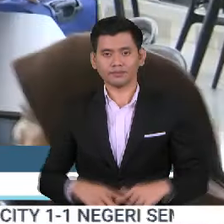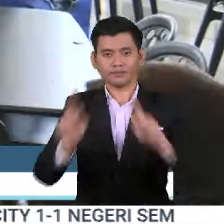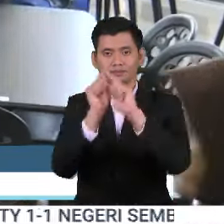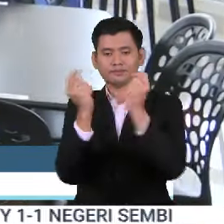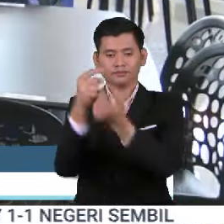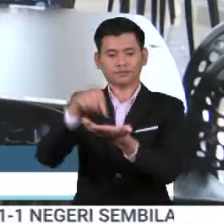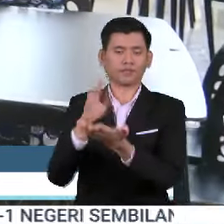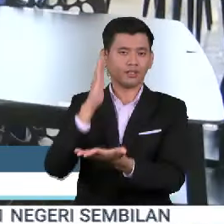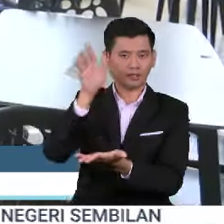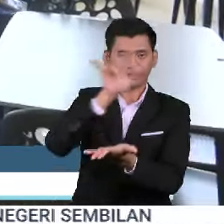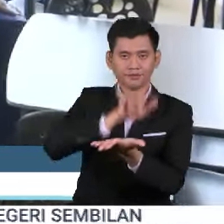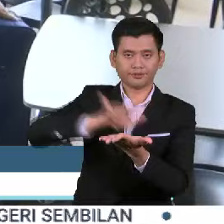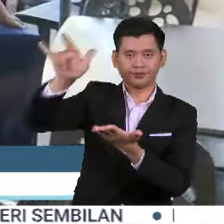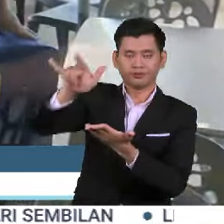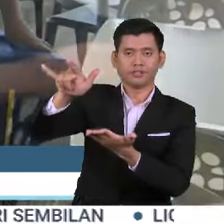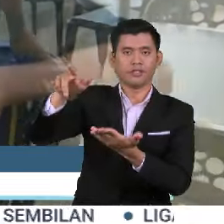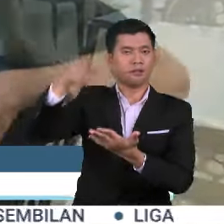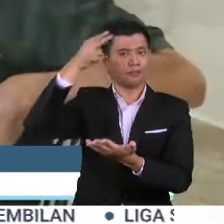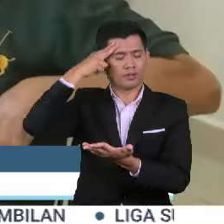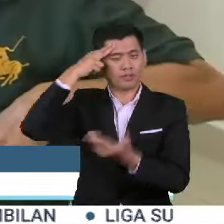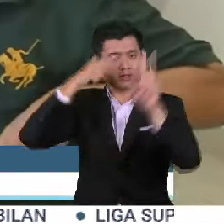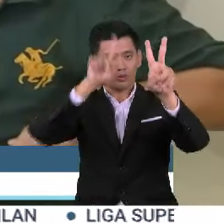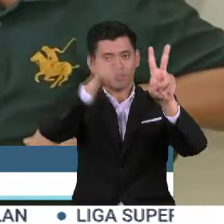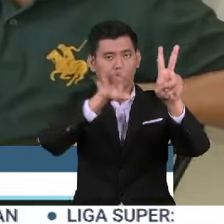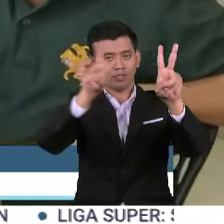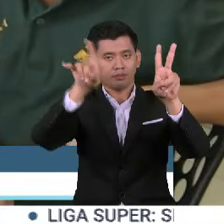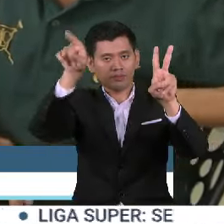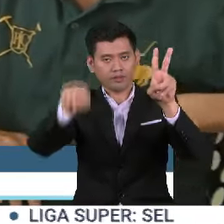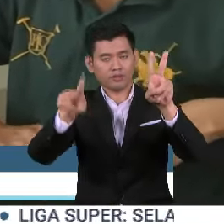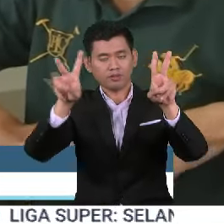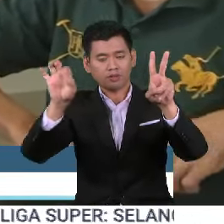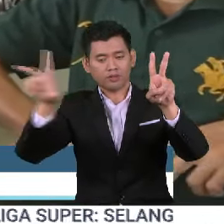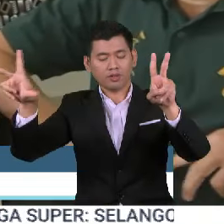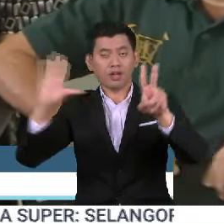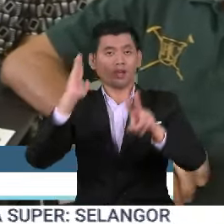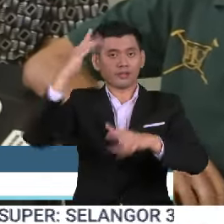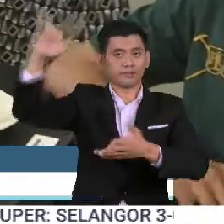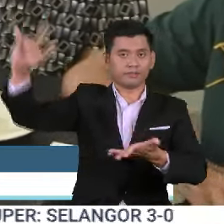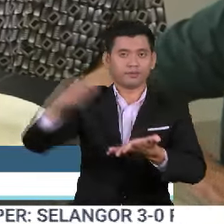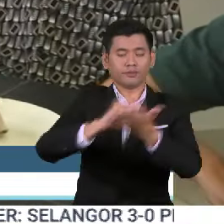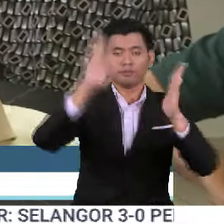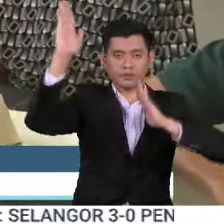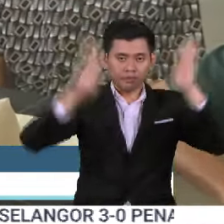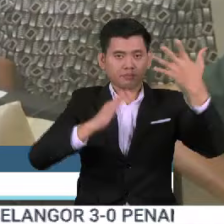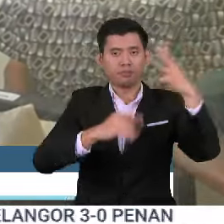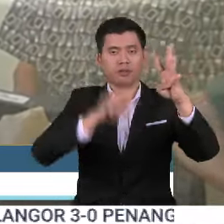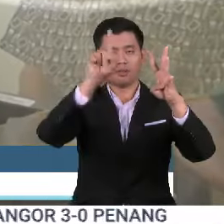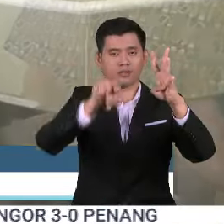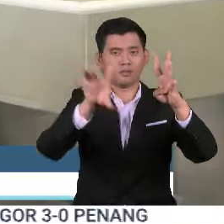Kumpulan ini akan berlepas ke Tanah Suci pada 2 Ogos ini dan kembali ke Tanah Air pada 14